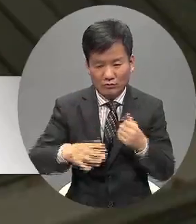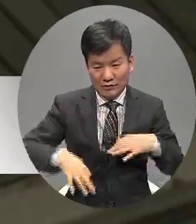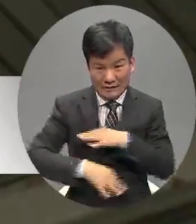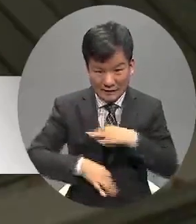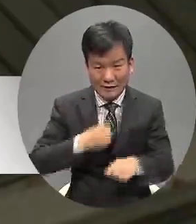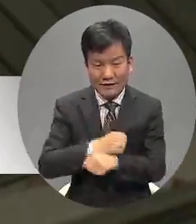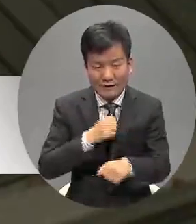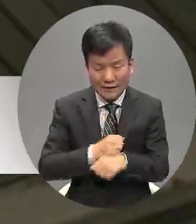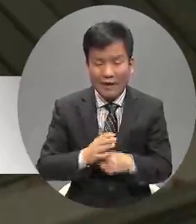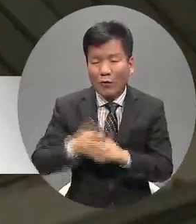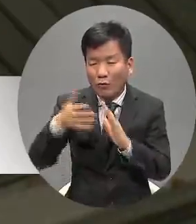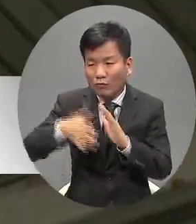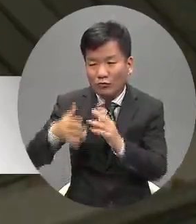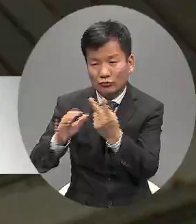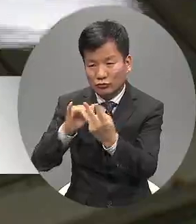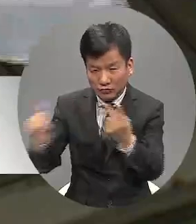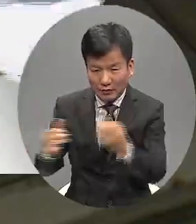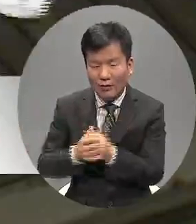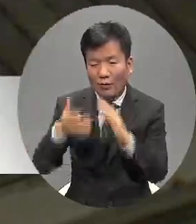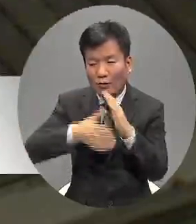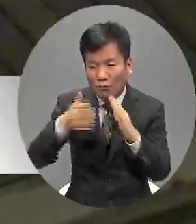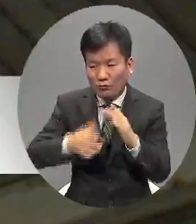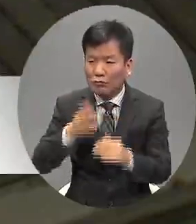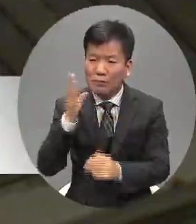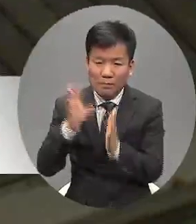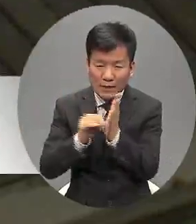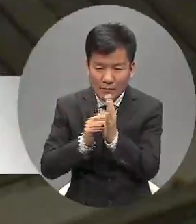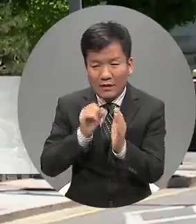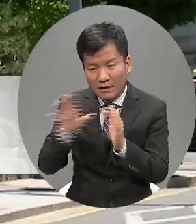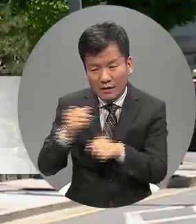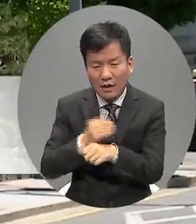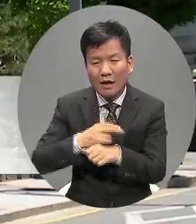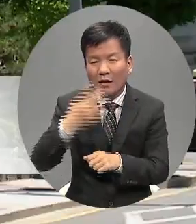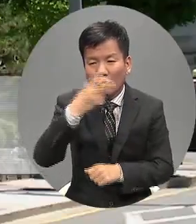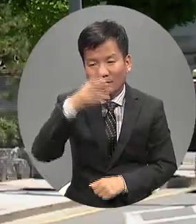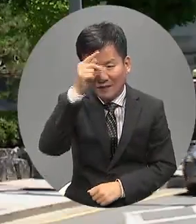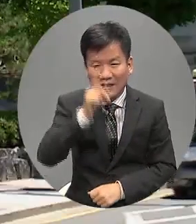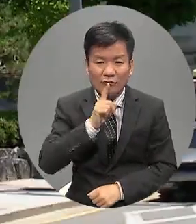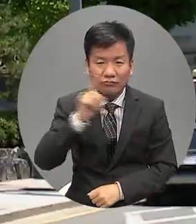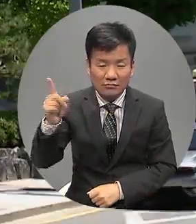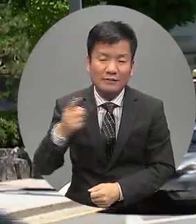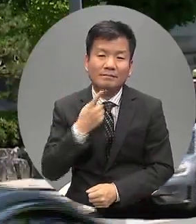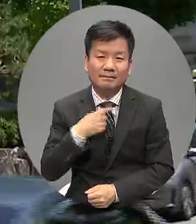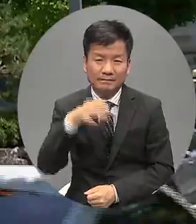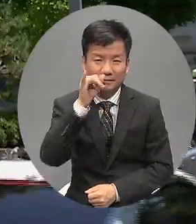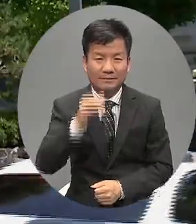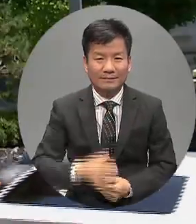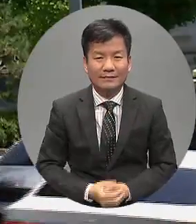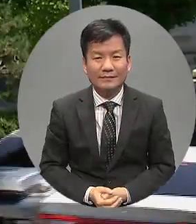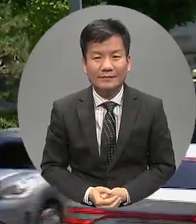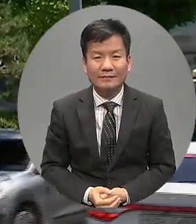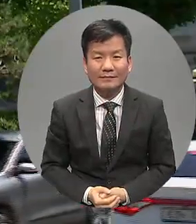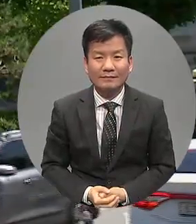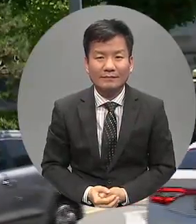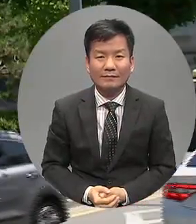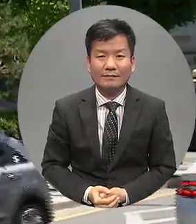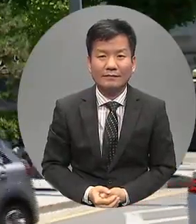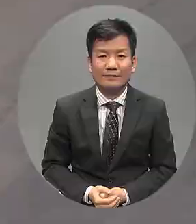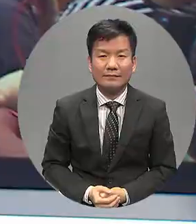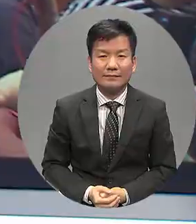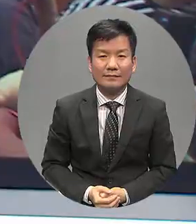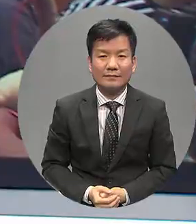혐의로, 담당 공무원 2명을 공무상 비밀 누설 혐의로 검찰에 수사 참고 자료를 제공했습니다.